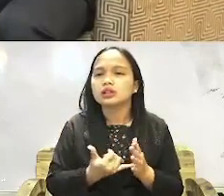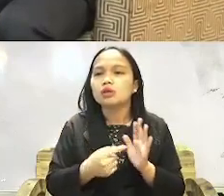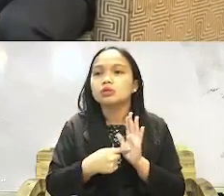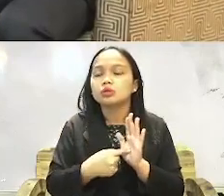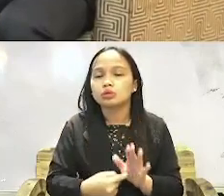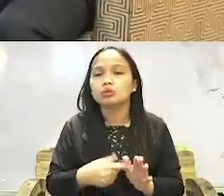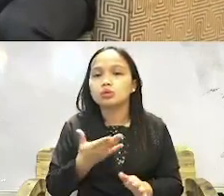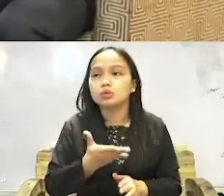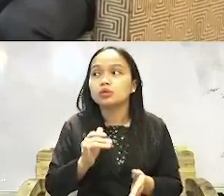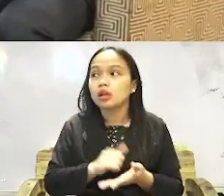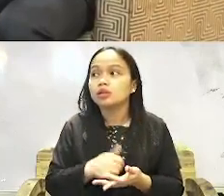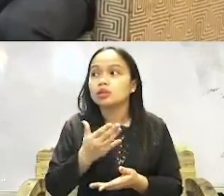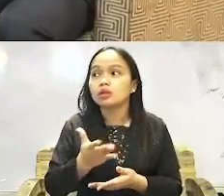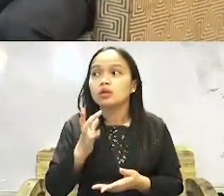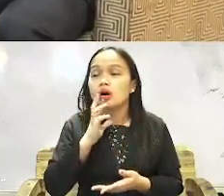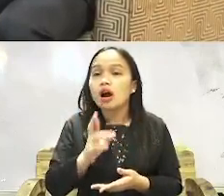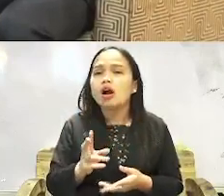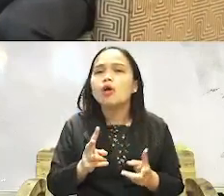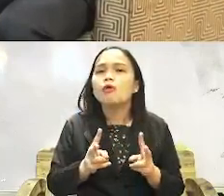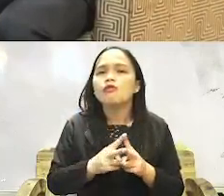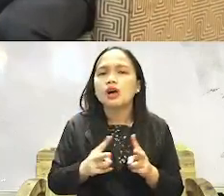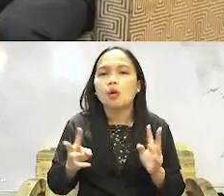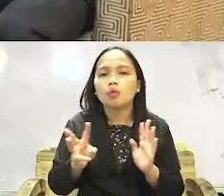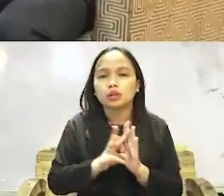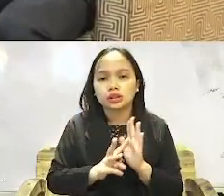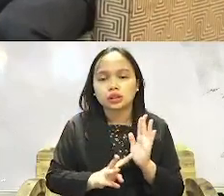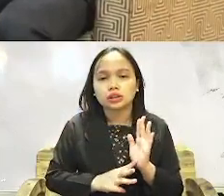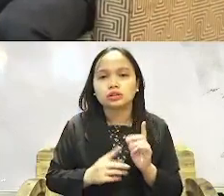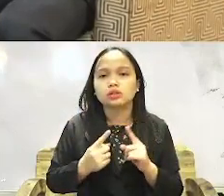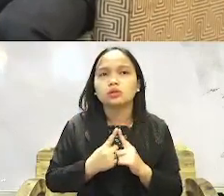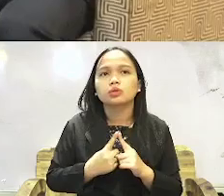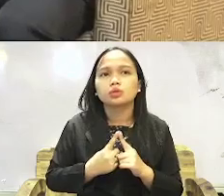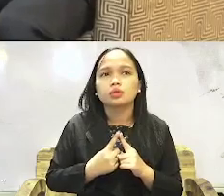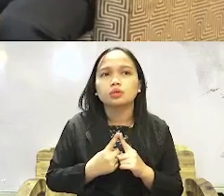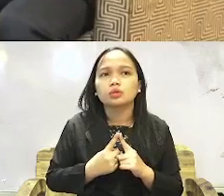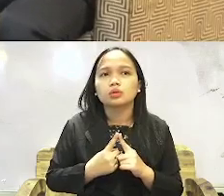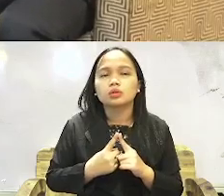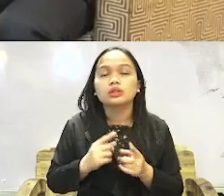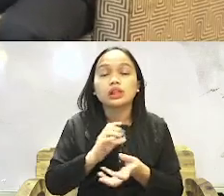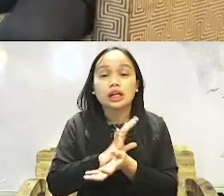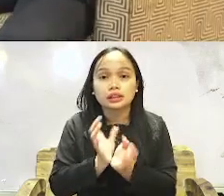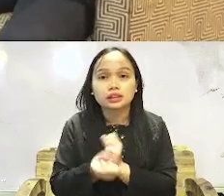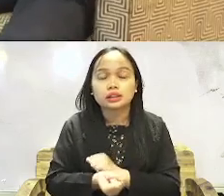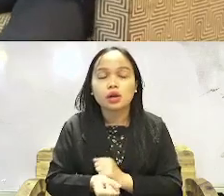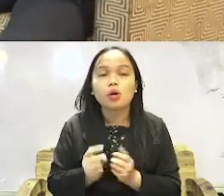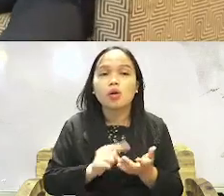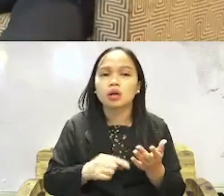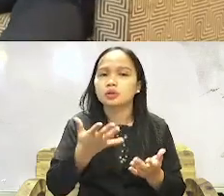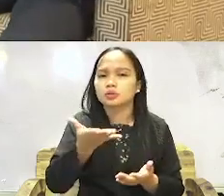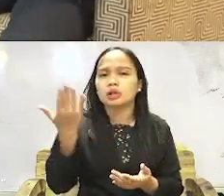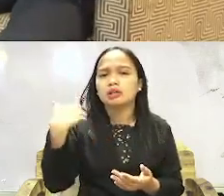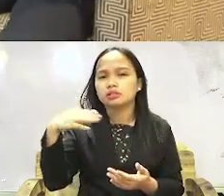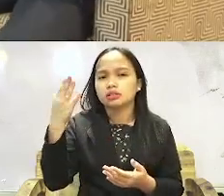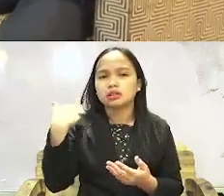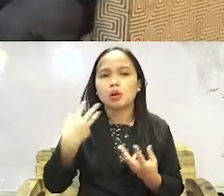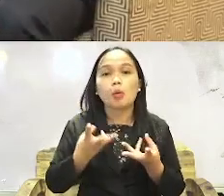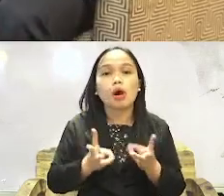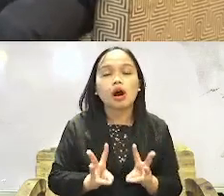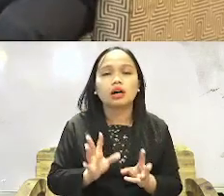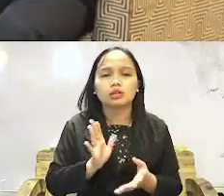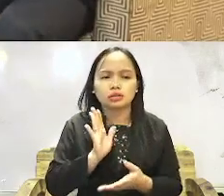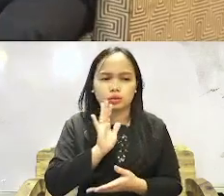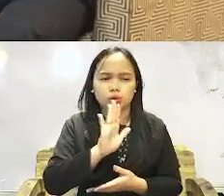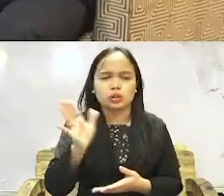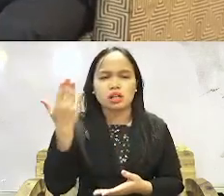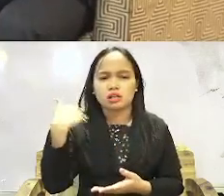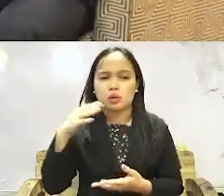pagpapahayag that you are willing to baguhin yung iyong dating lakad. Yung iyong dating